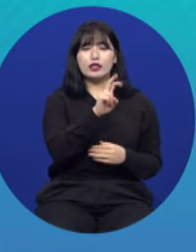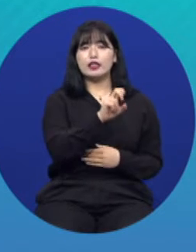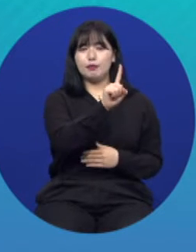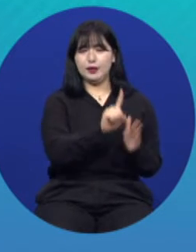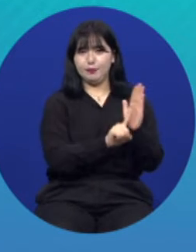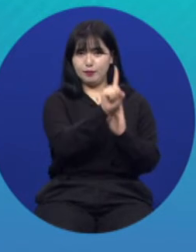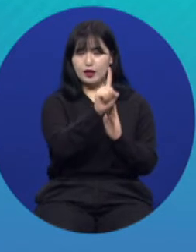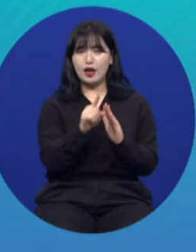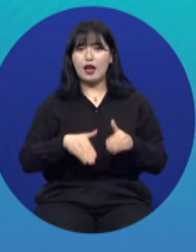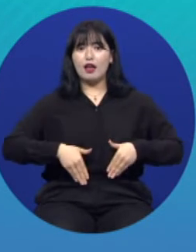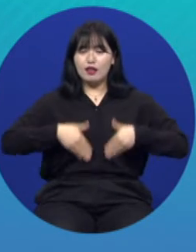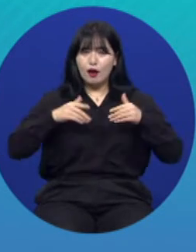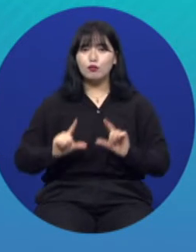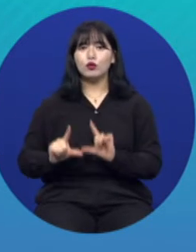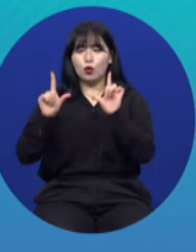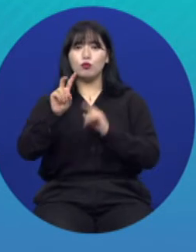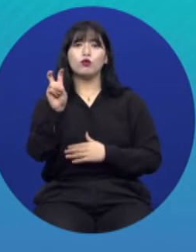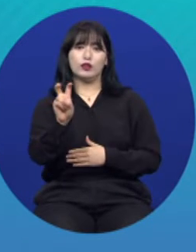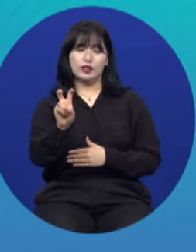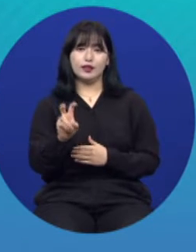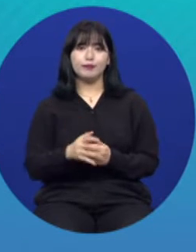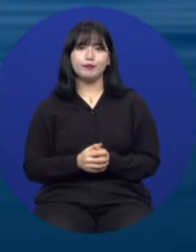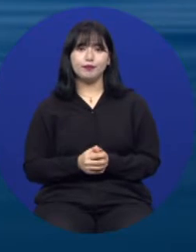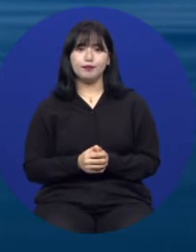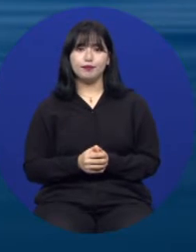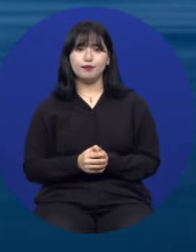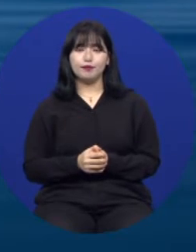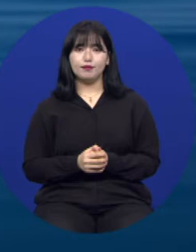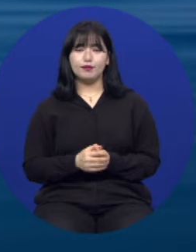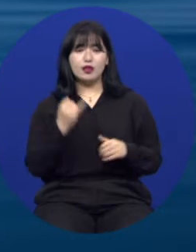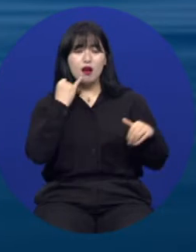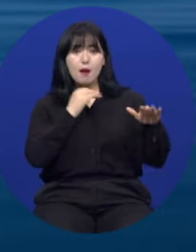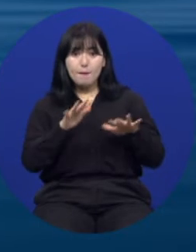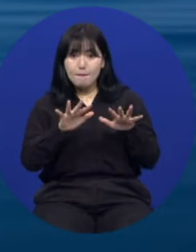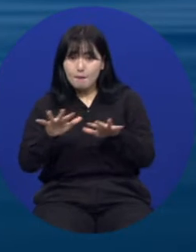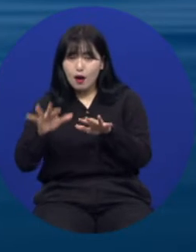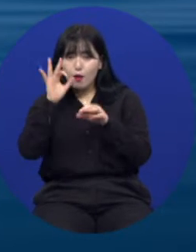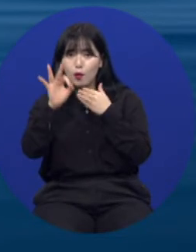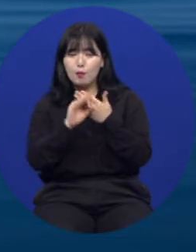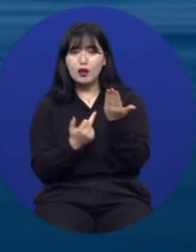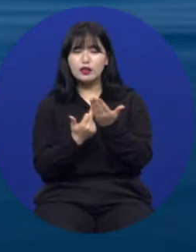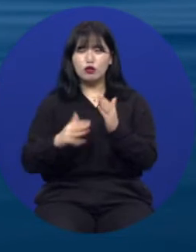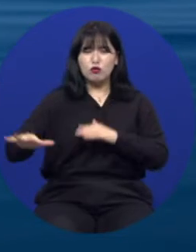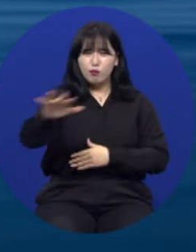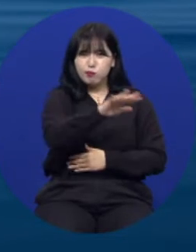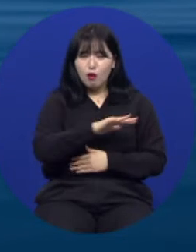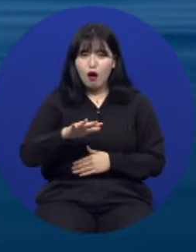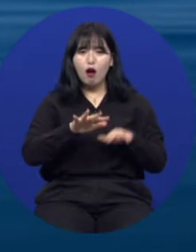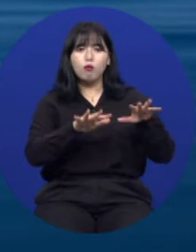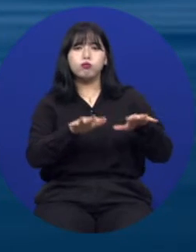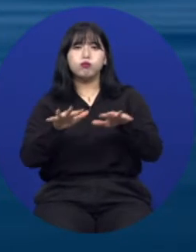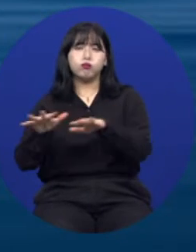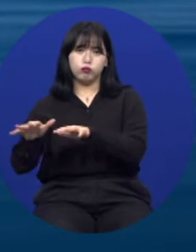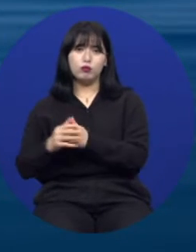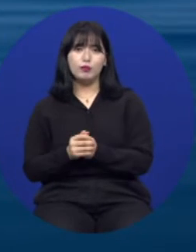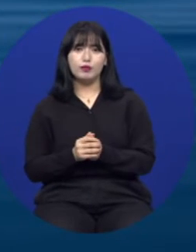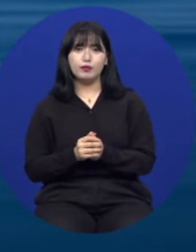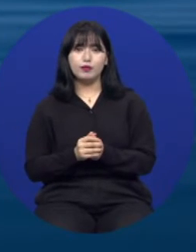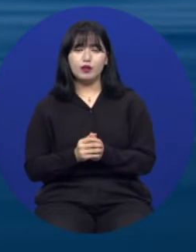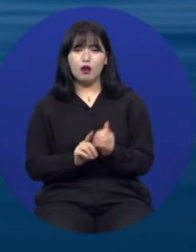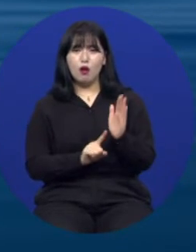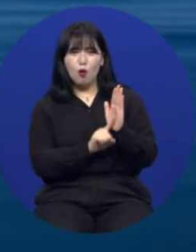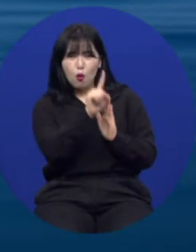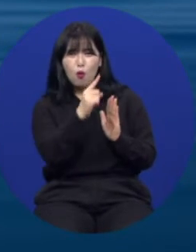오르게 있고요 남부와 동부 지역이 10도가 예상됩니다 바다의 물결은 제주 도전 세상에서 낮게 얘기 했는데요 고온다습한